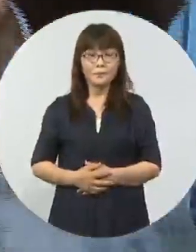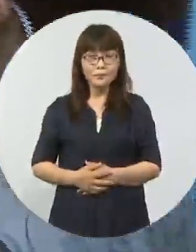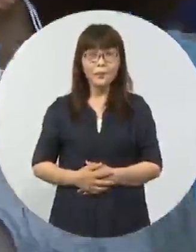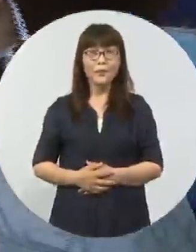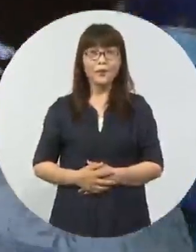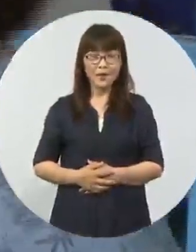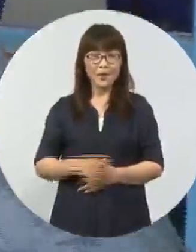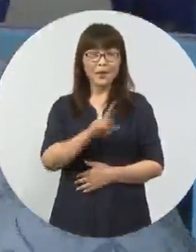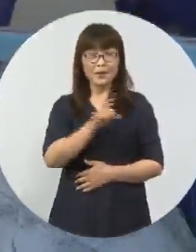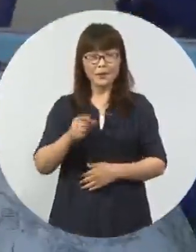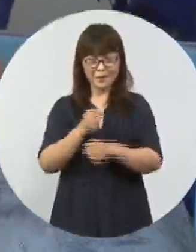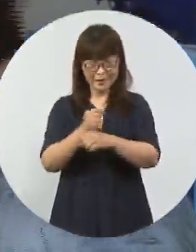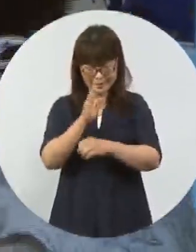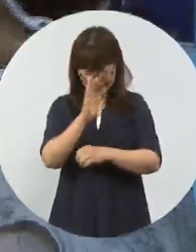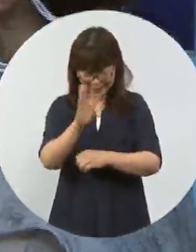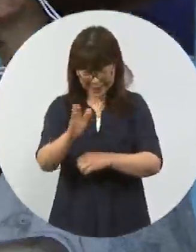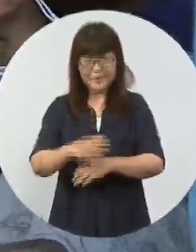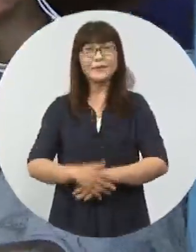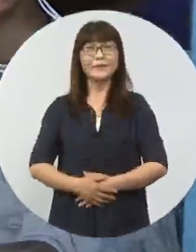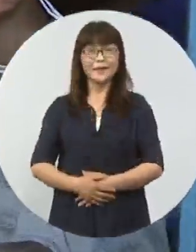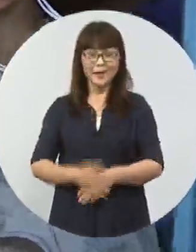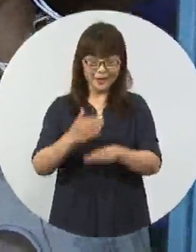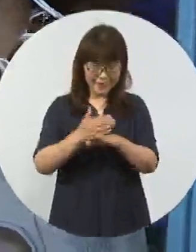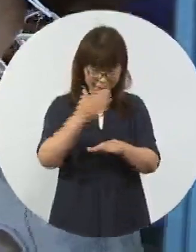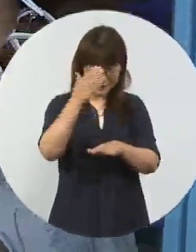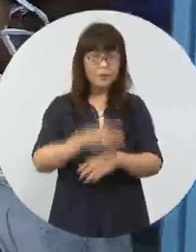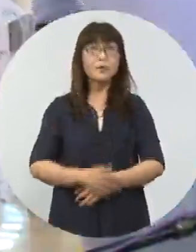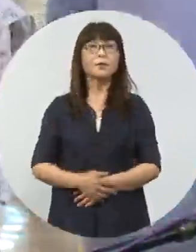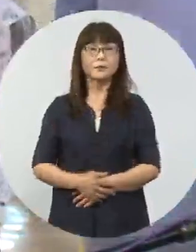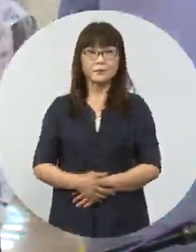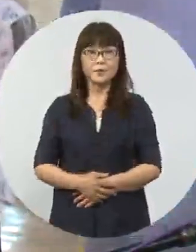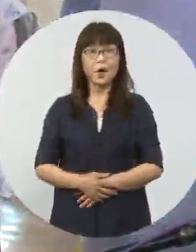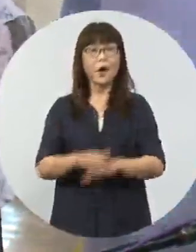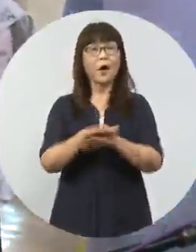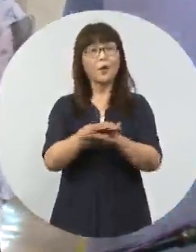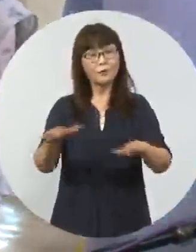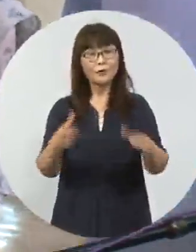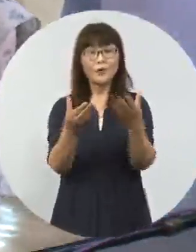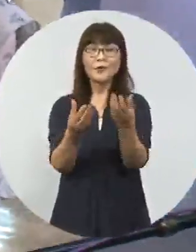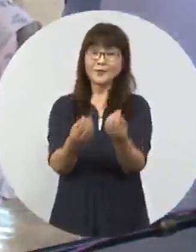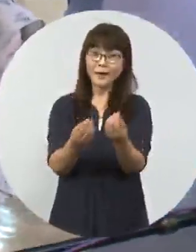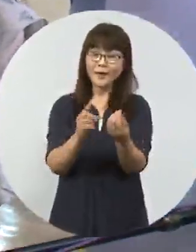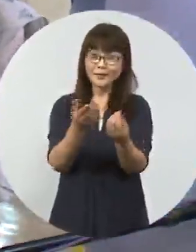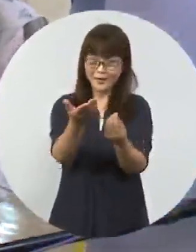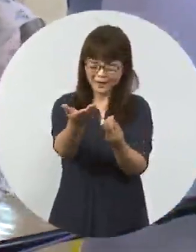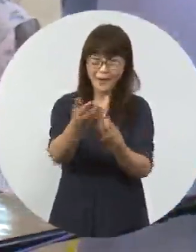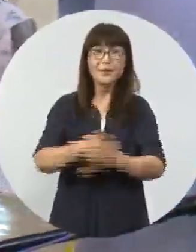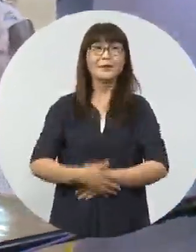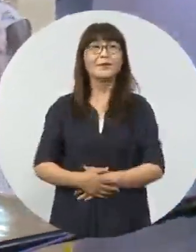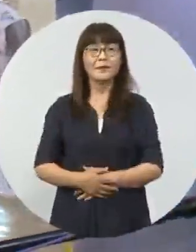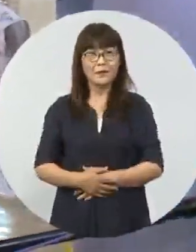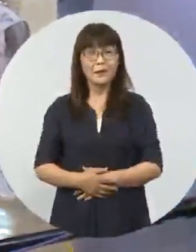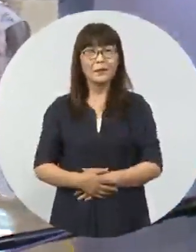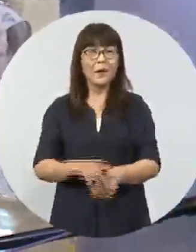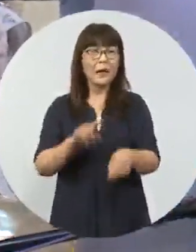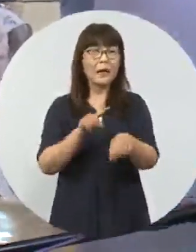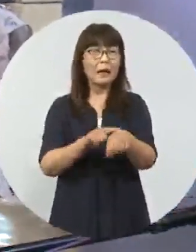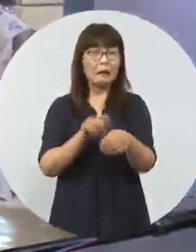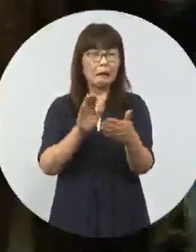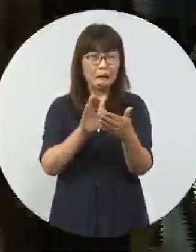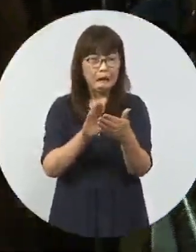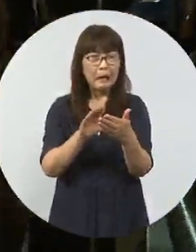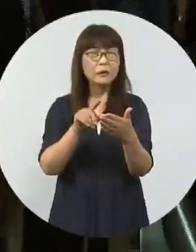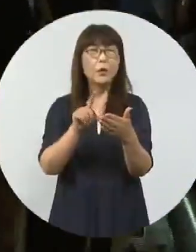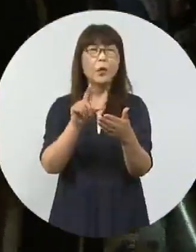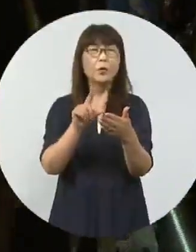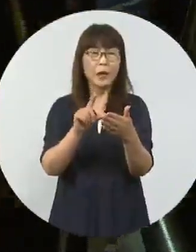角田さん一日お疲れ様でした。 どうもお疲れ様でした。ありがとうございました。 無事終わりましたけどいかがでしたか？ はい、かなり限られた時間の中でね、